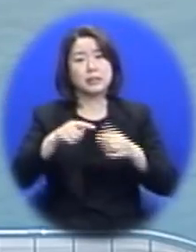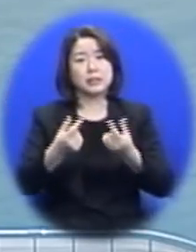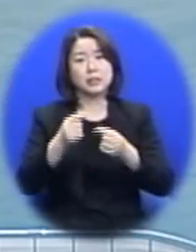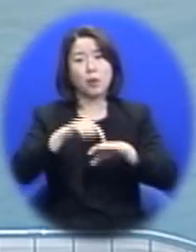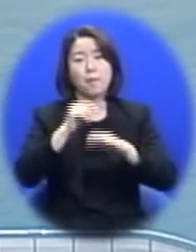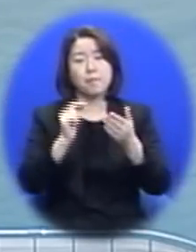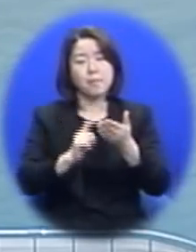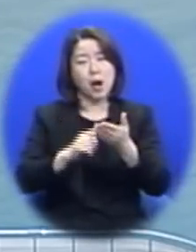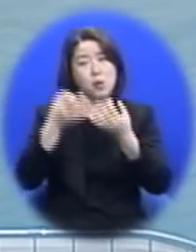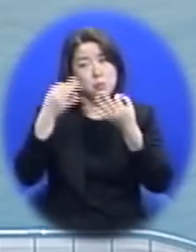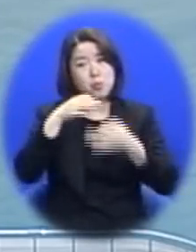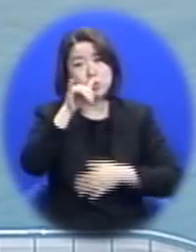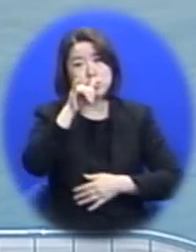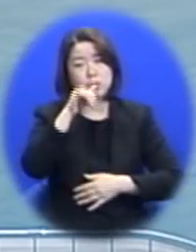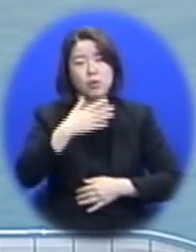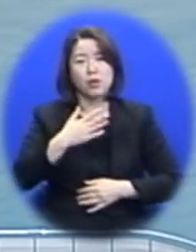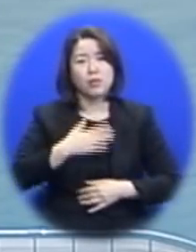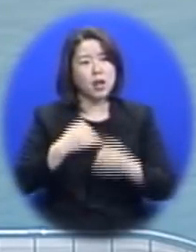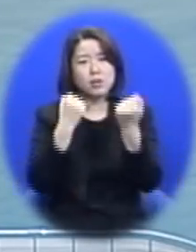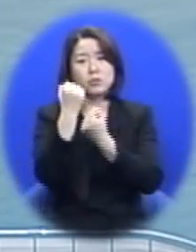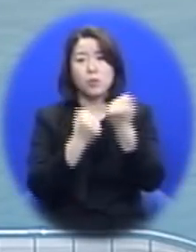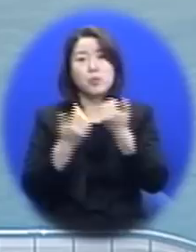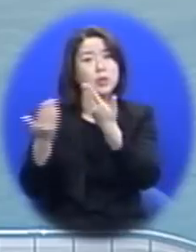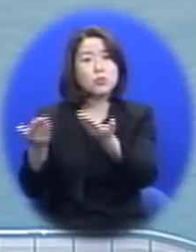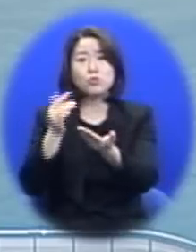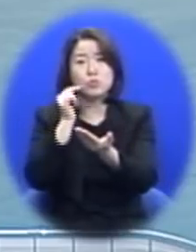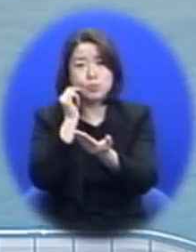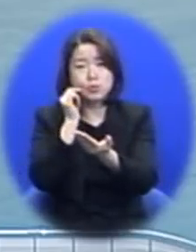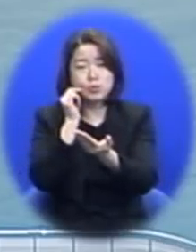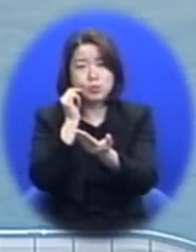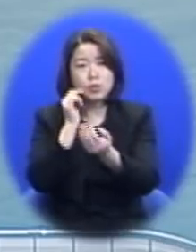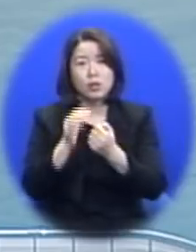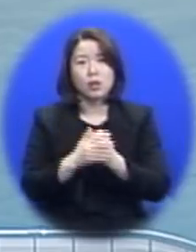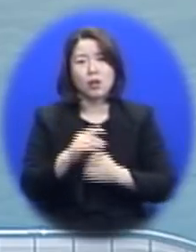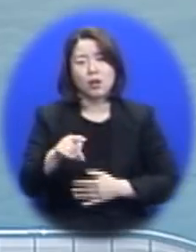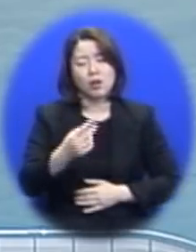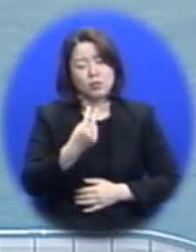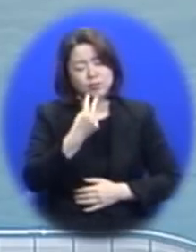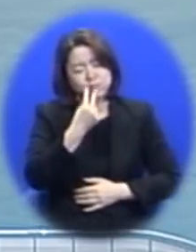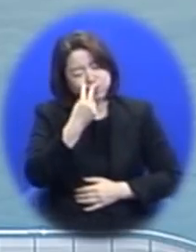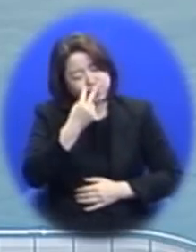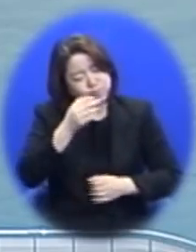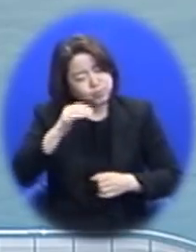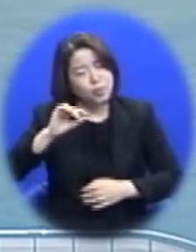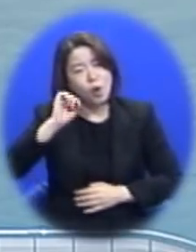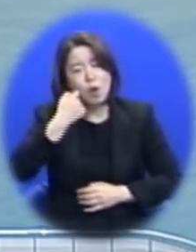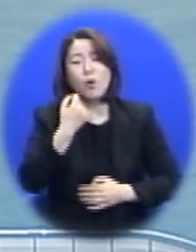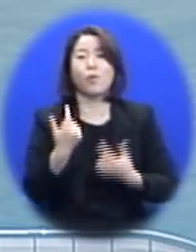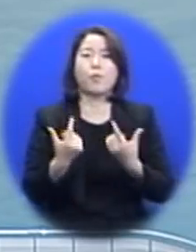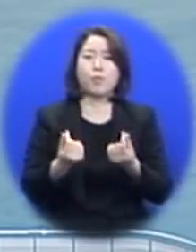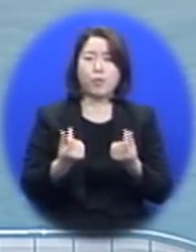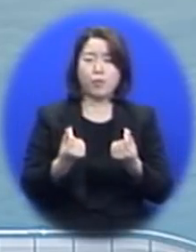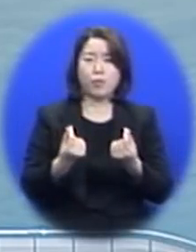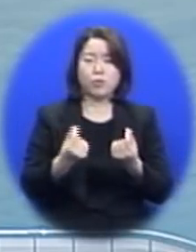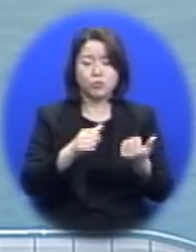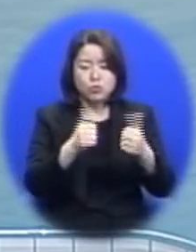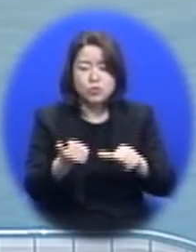나를 보고 있는데 나는 해명을 못해요. 그건 숨을 쉴 수 없는 정말 죽은 것 같은